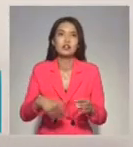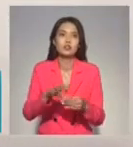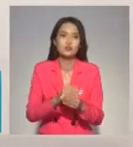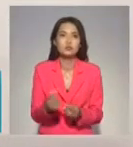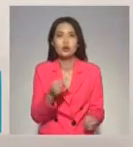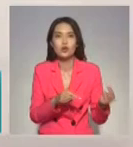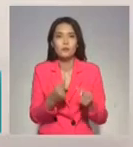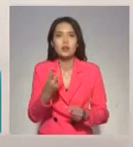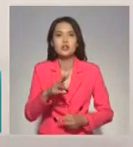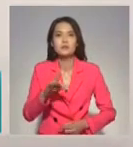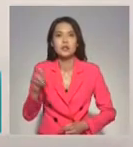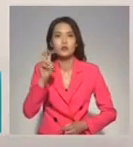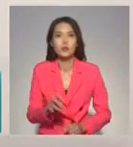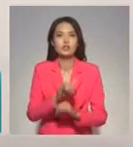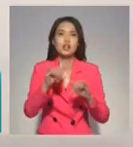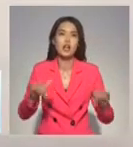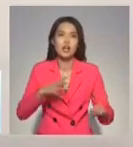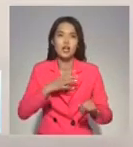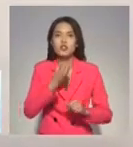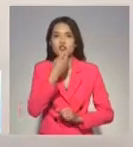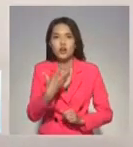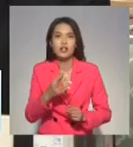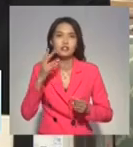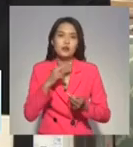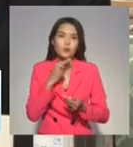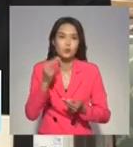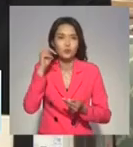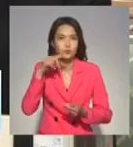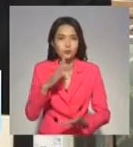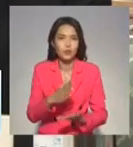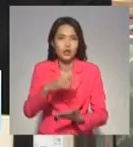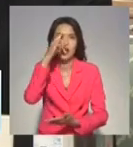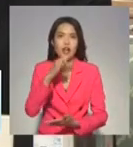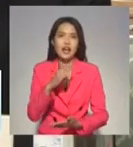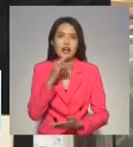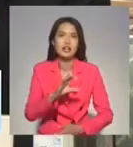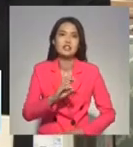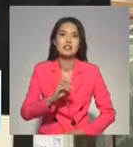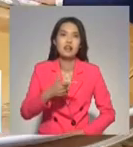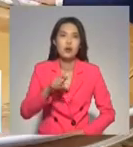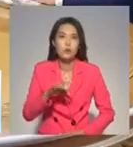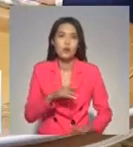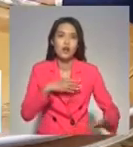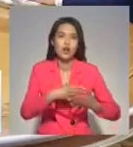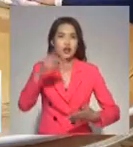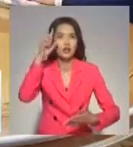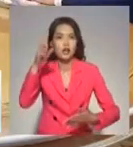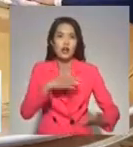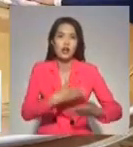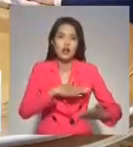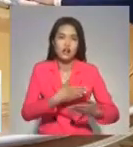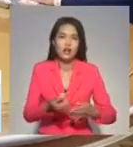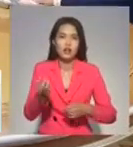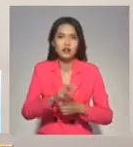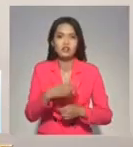сауда-саттық көлемі 2 миллиард долларға жуықтады. Бұл өте жақсы нәтиже деп санаймын. Биыл Қазақстан мен Сингапур арасында дипломатиялық қарым-қатынас